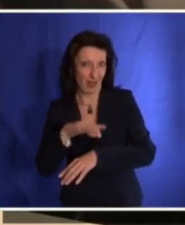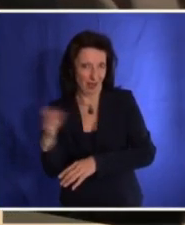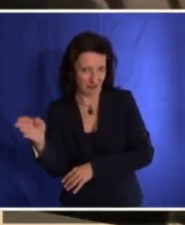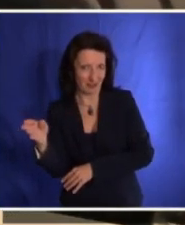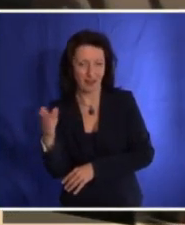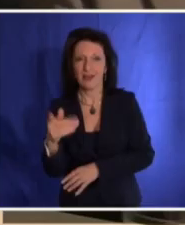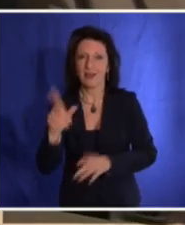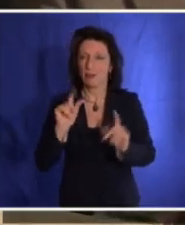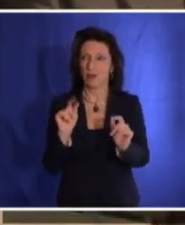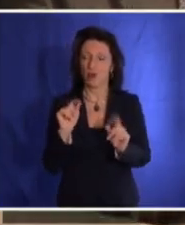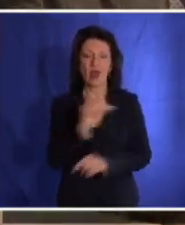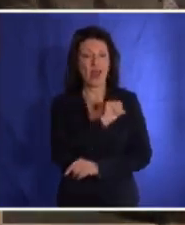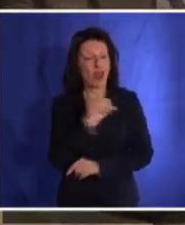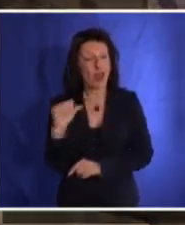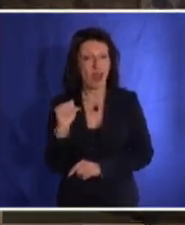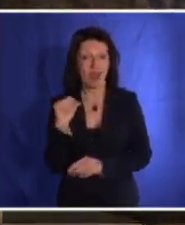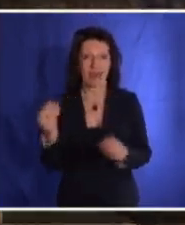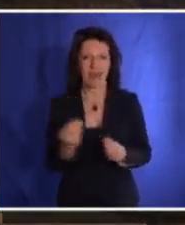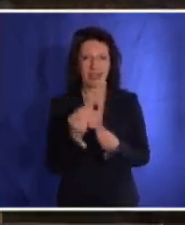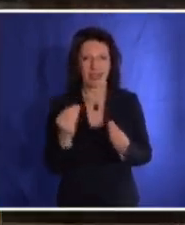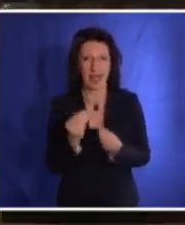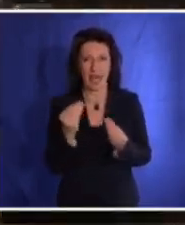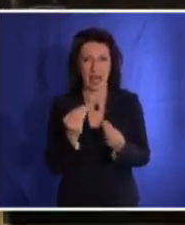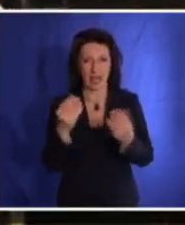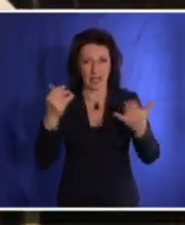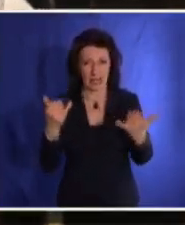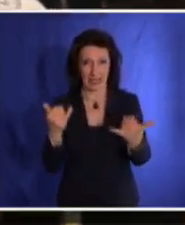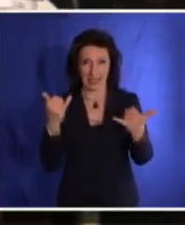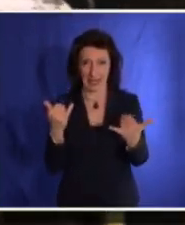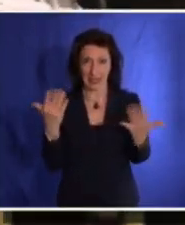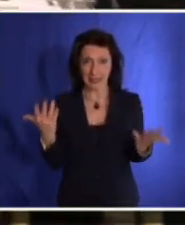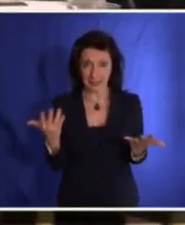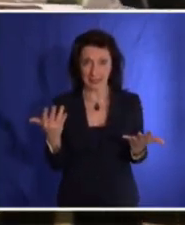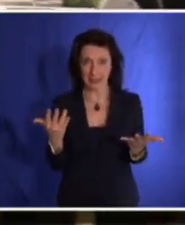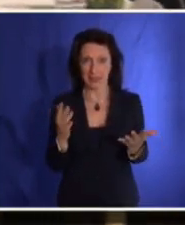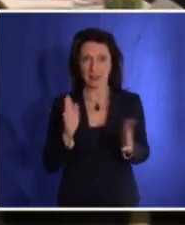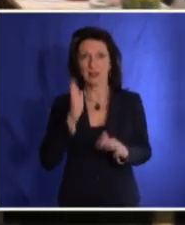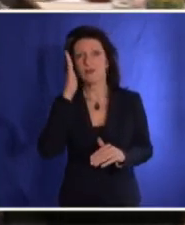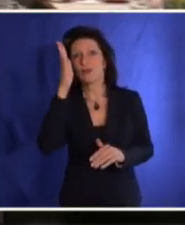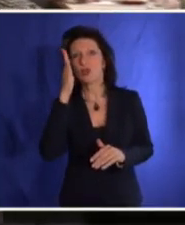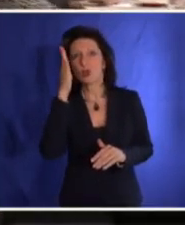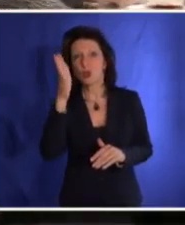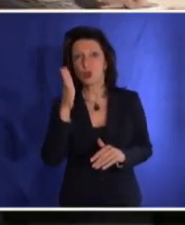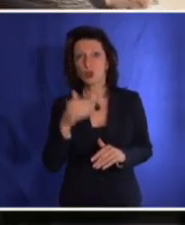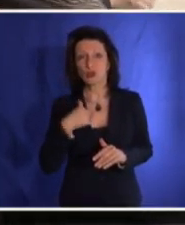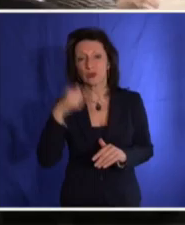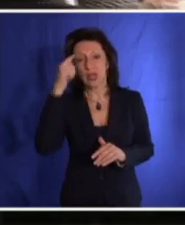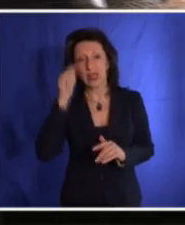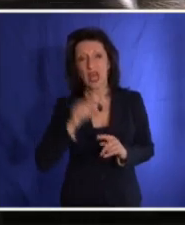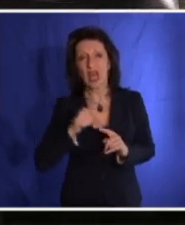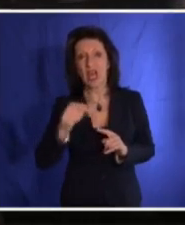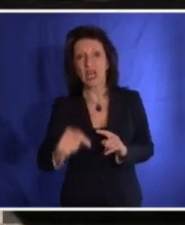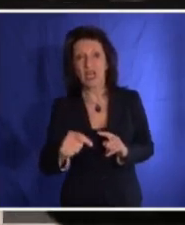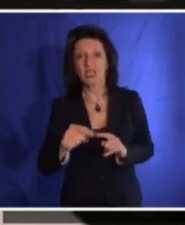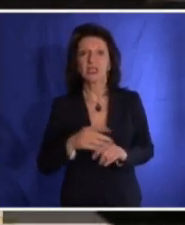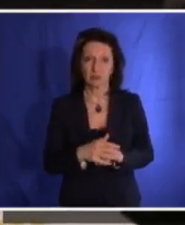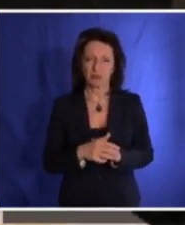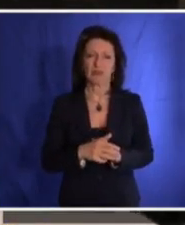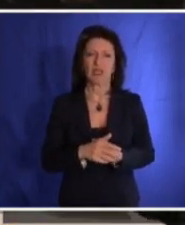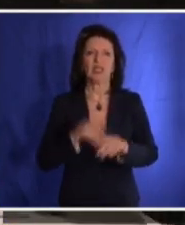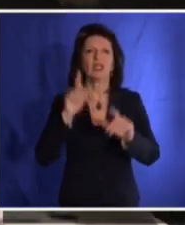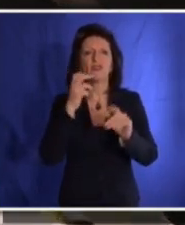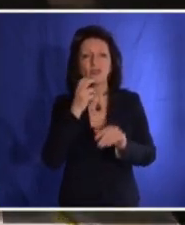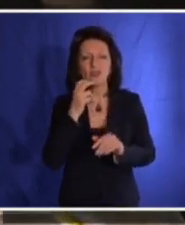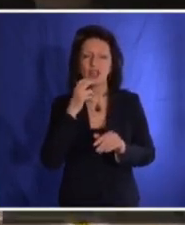Sache jetzt gemeinsam in die Waagschale in den nächsten Monaten werfen, dann soll in Niederösterreich ein Ja wieder ein Ja sein und ein Nein